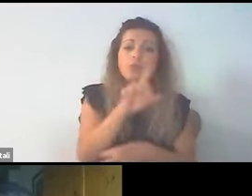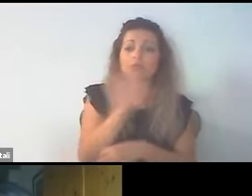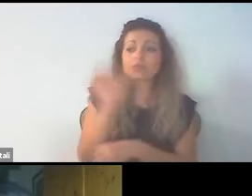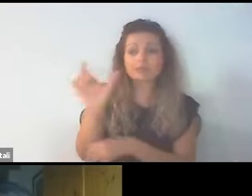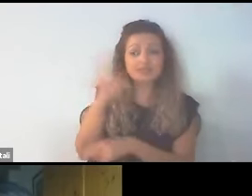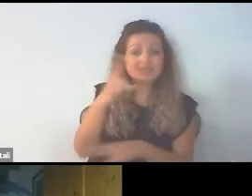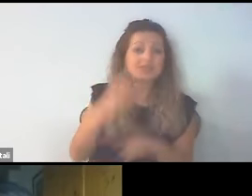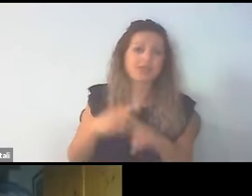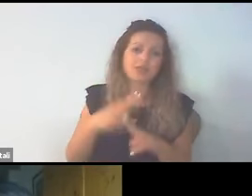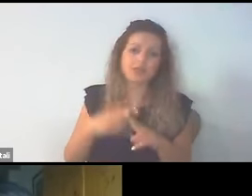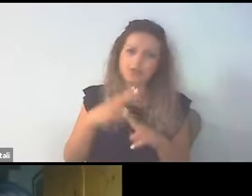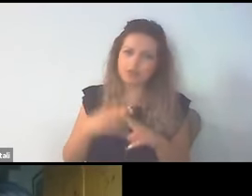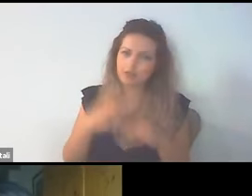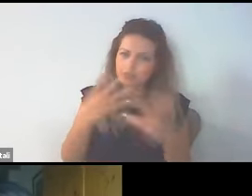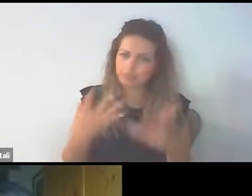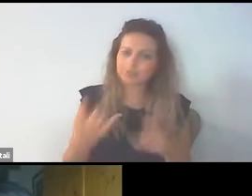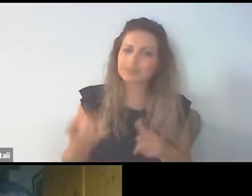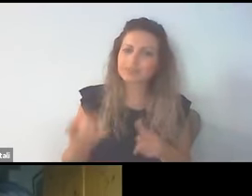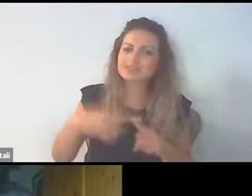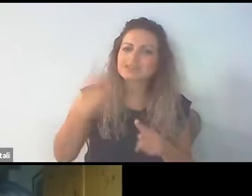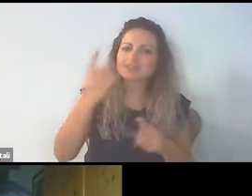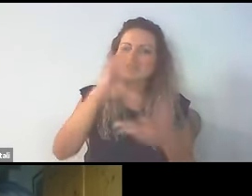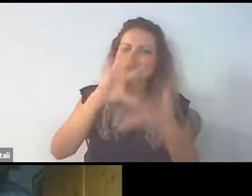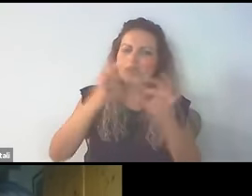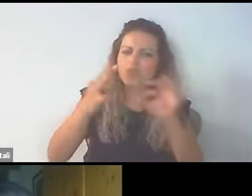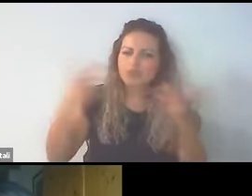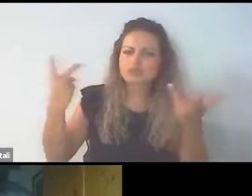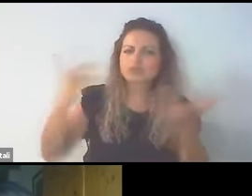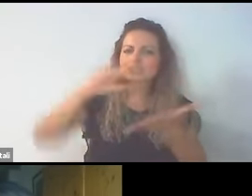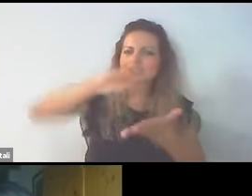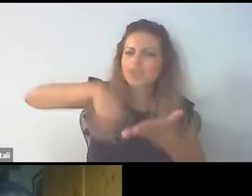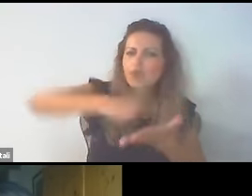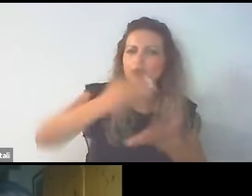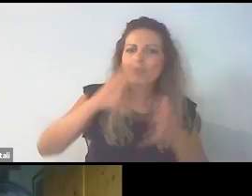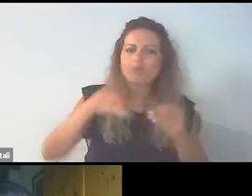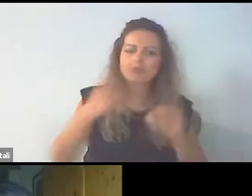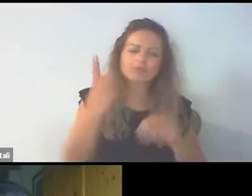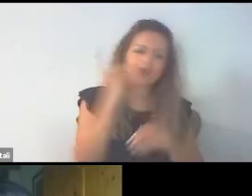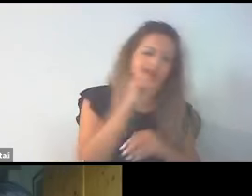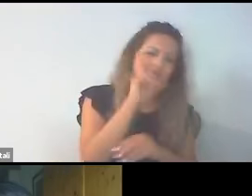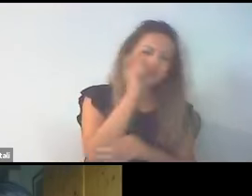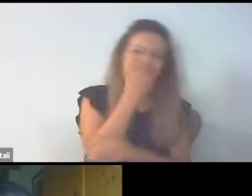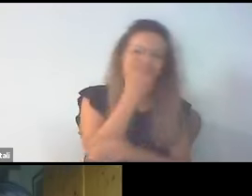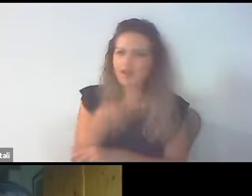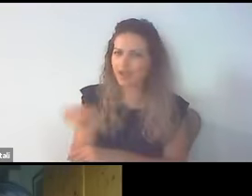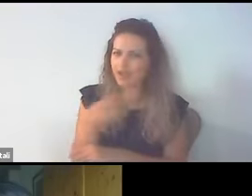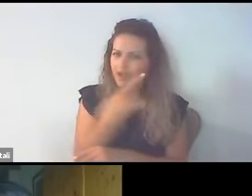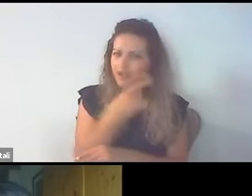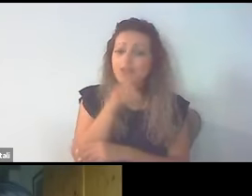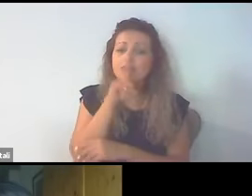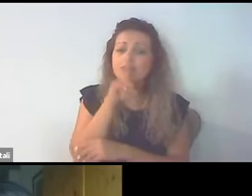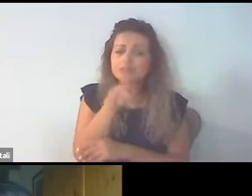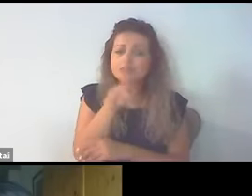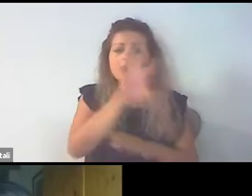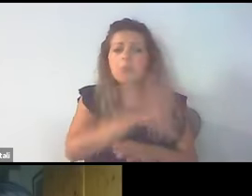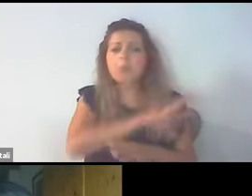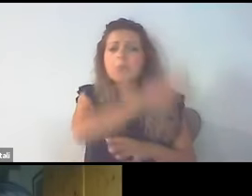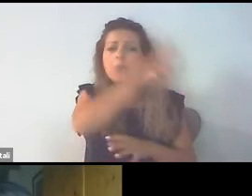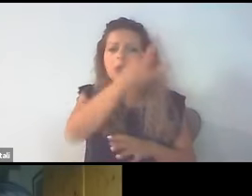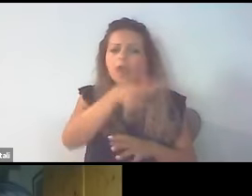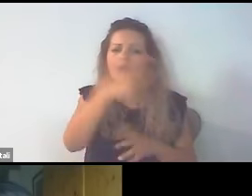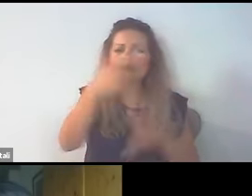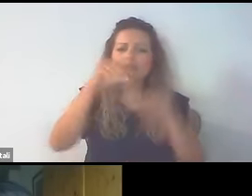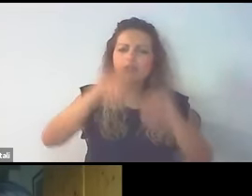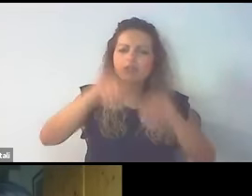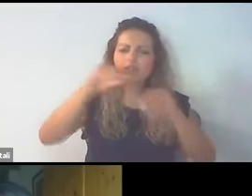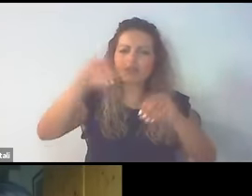αναιρέσουμε κάποιους από τους μύθους και τα στερεότυπα φύλου που τελικά διαιωνίζουν το βιασμό και την κουλτούρα του βιασμού. Επίσης, θα ήθελα